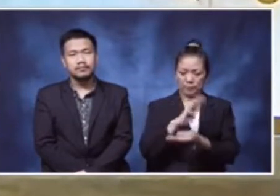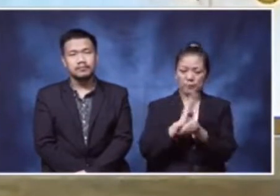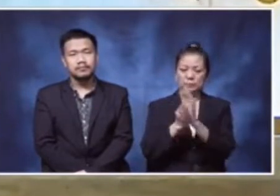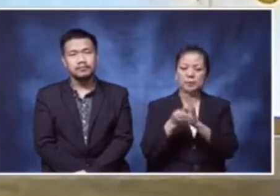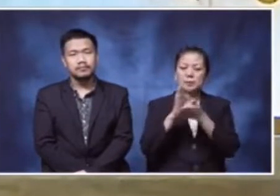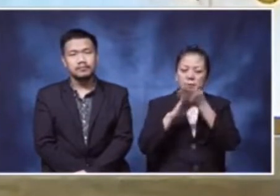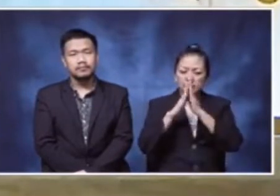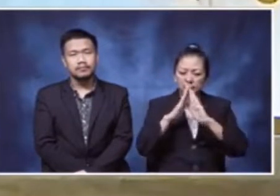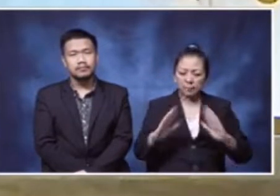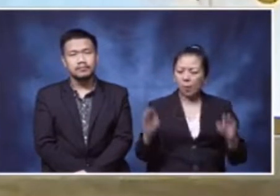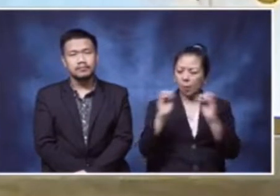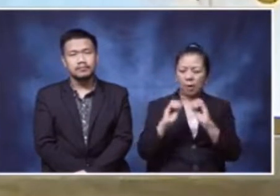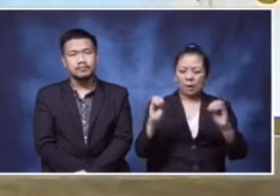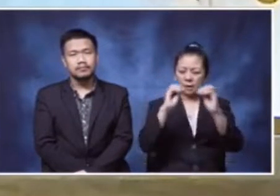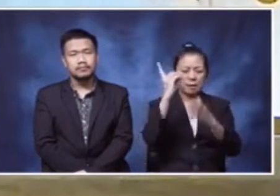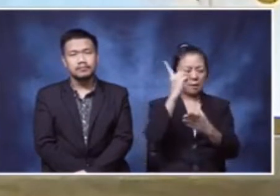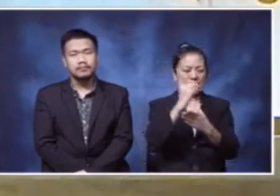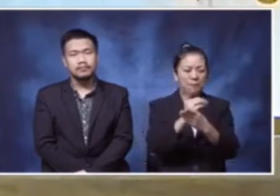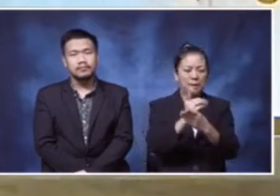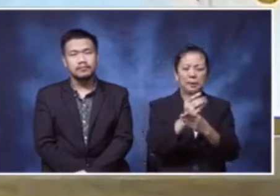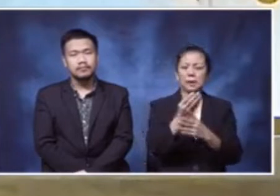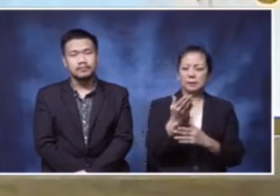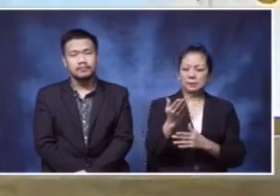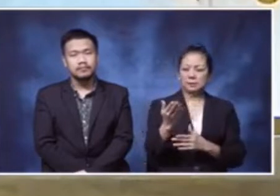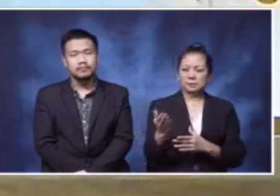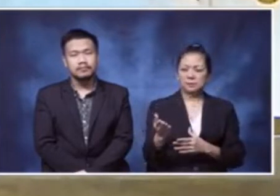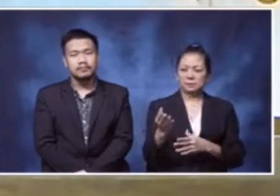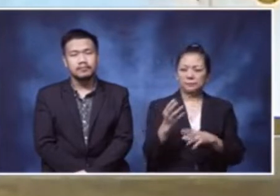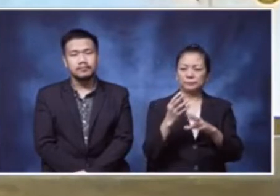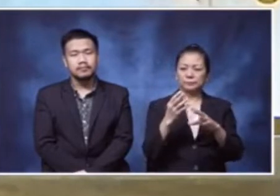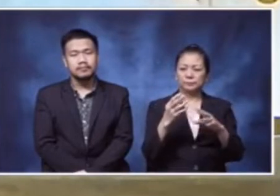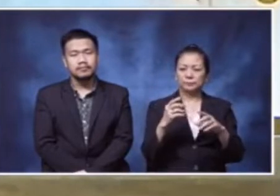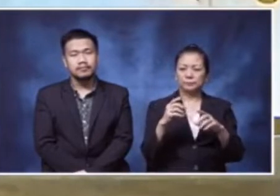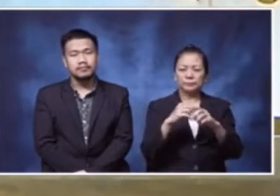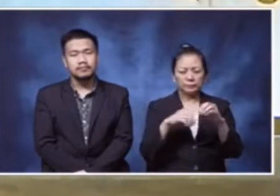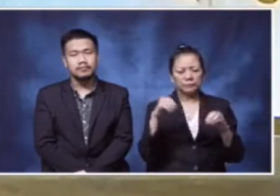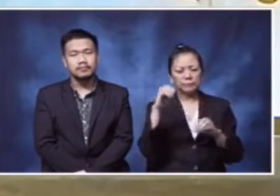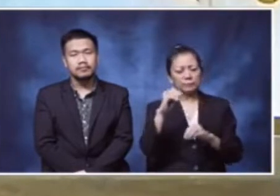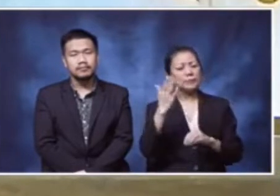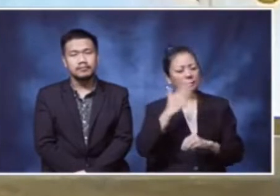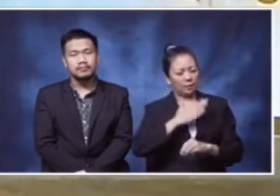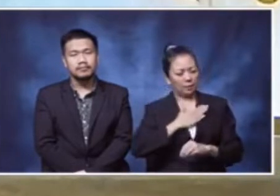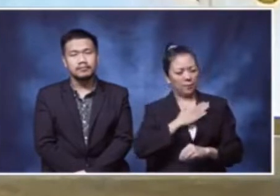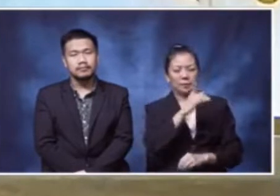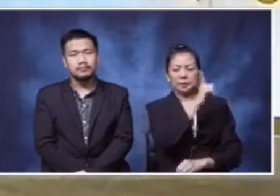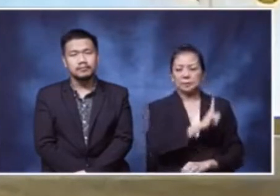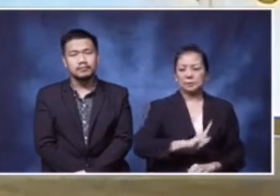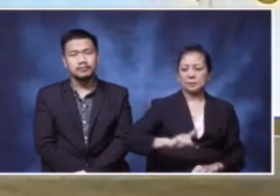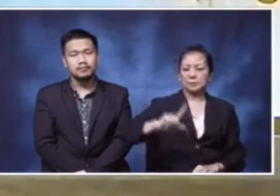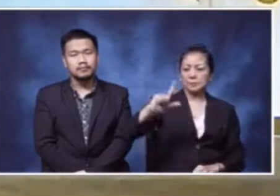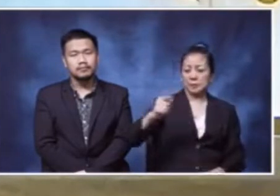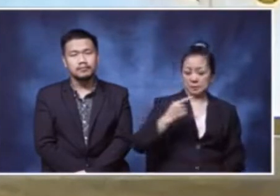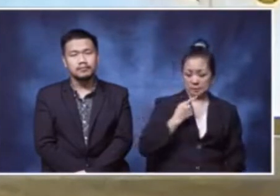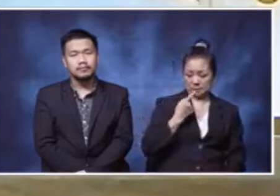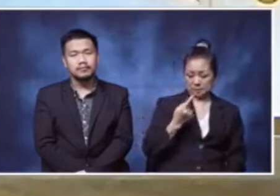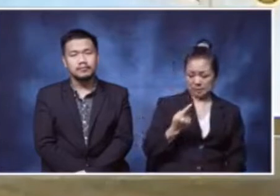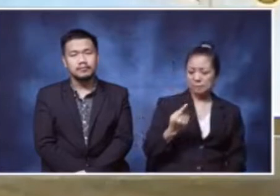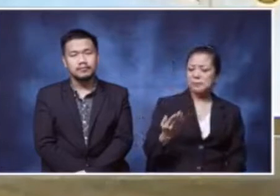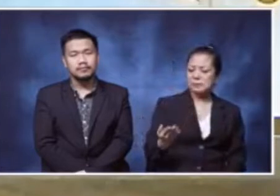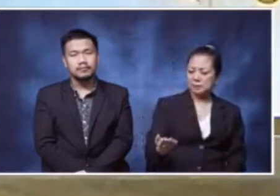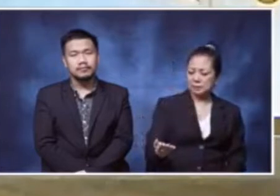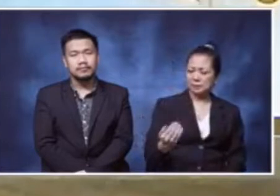nang gagambala sa iyo. Bukod dito, akong Panginoon ay nagsasabi sa iyo,